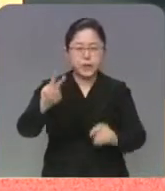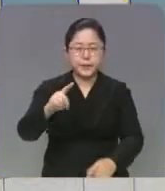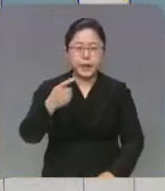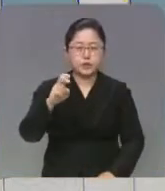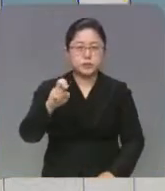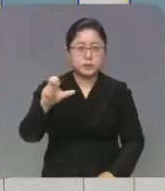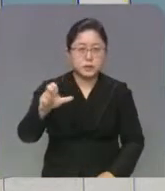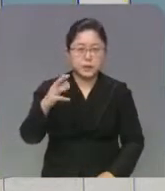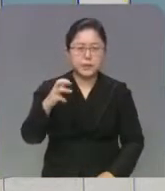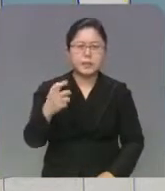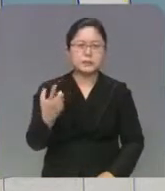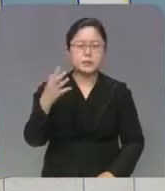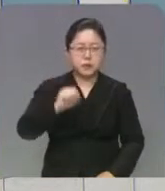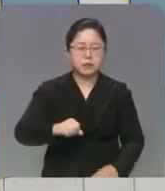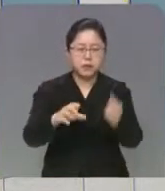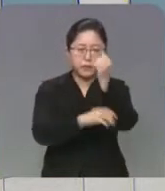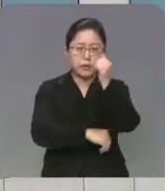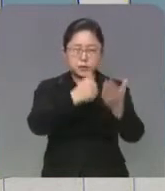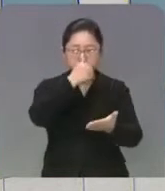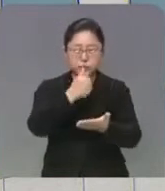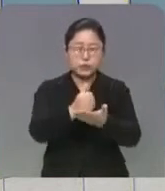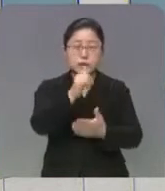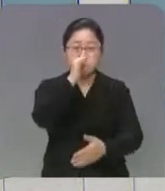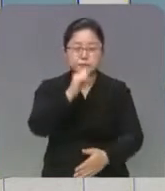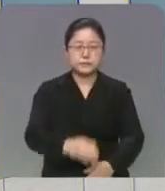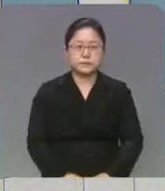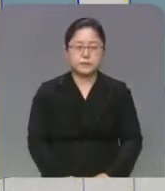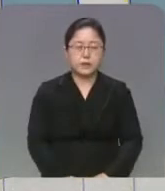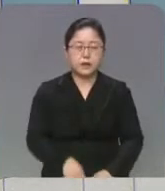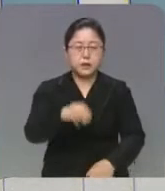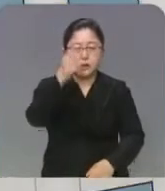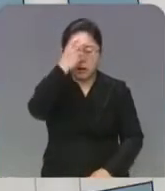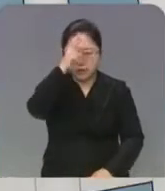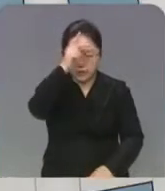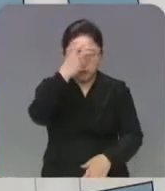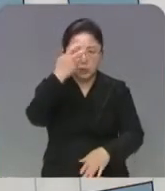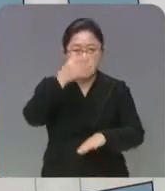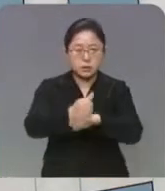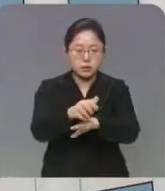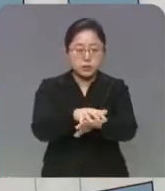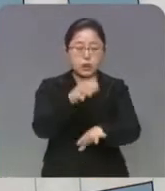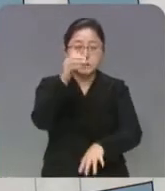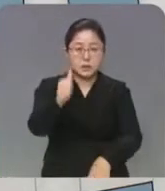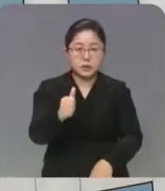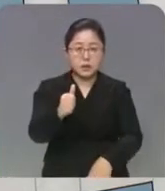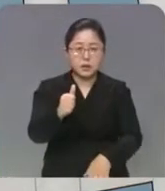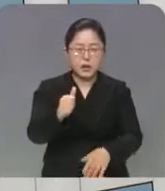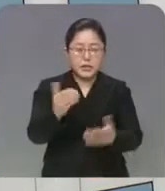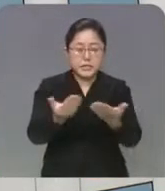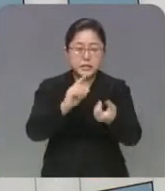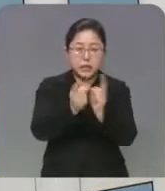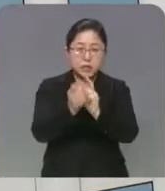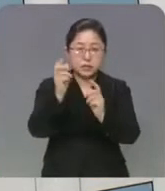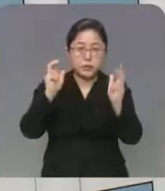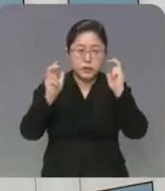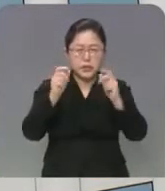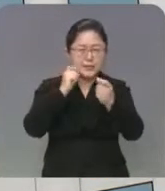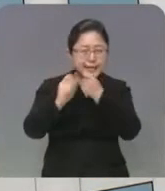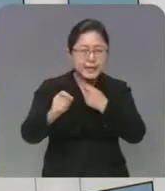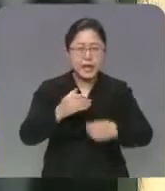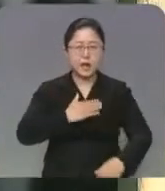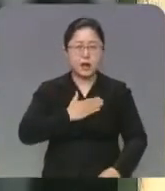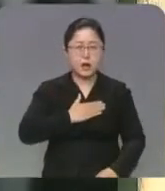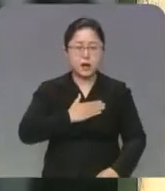125명으로부터 81억 원을 가로챈 혐의를 받고 있습니다. 검찰 조사 결과 해당 조합장은 업무대행사의 사기 행각을